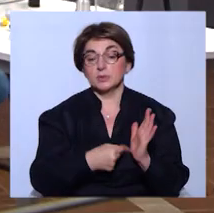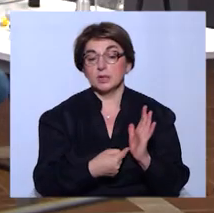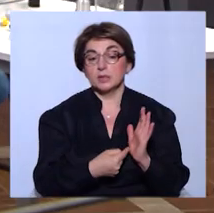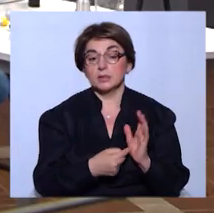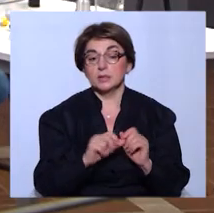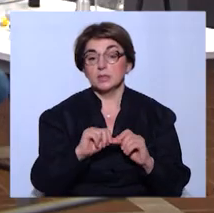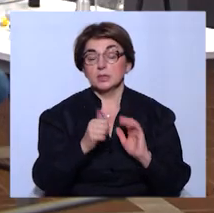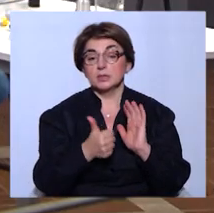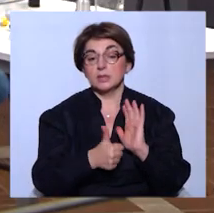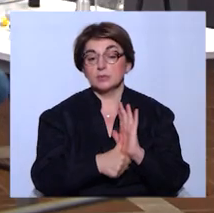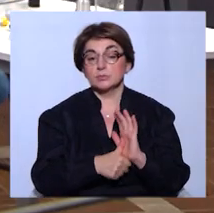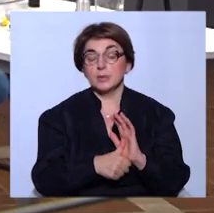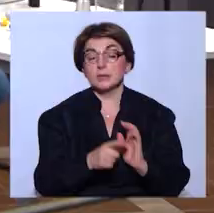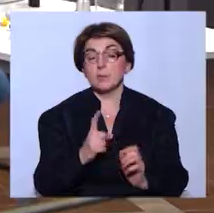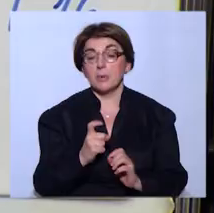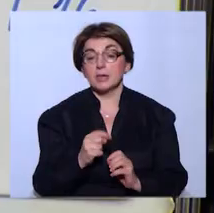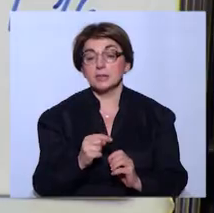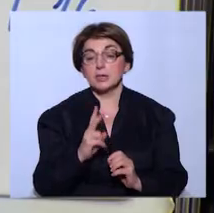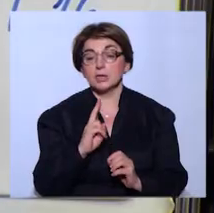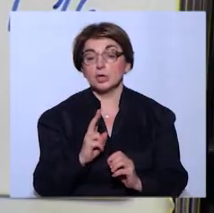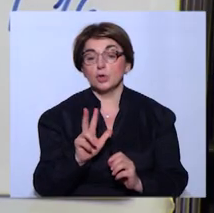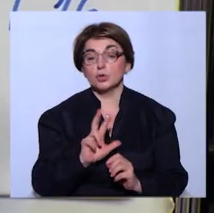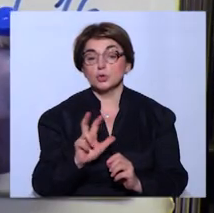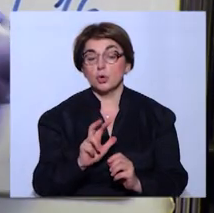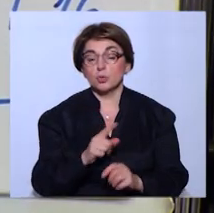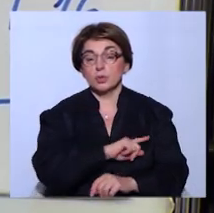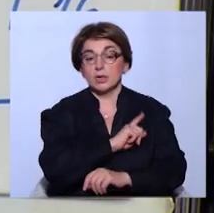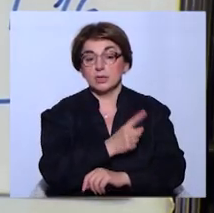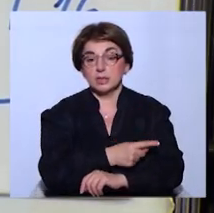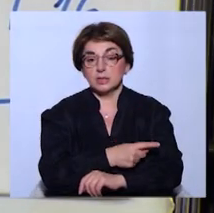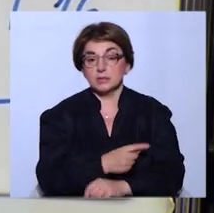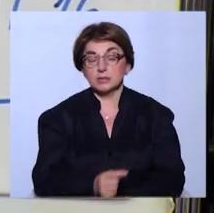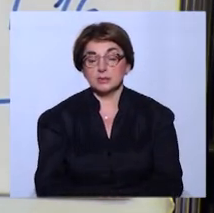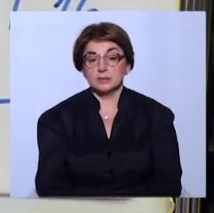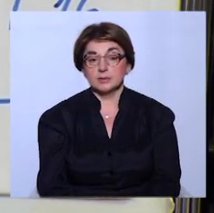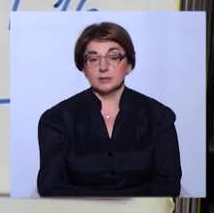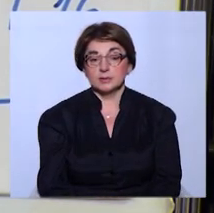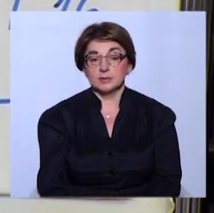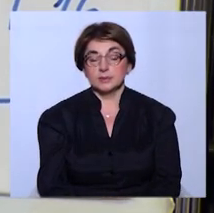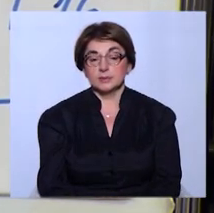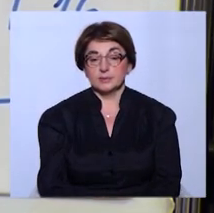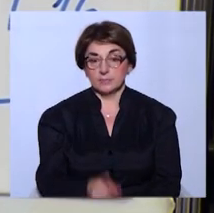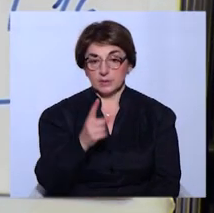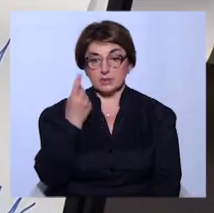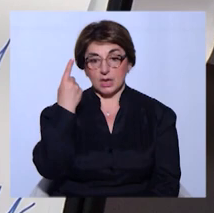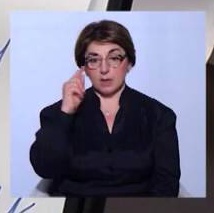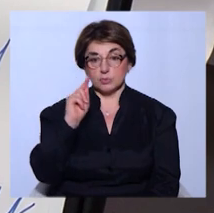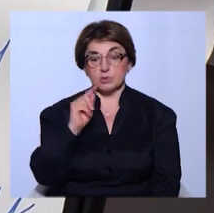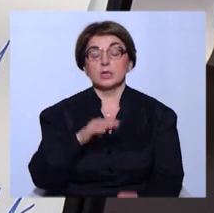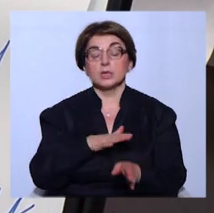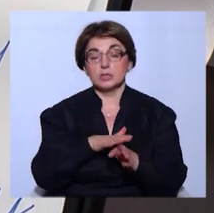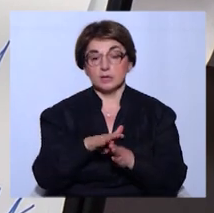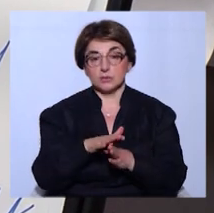34.16 მიასედი კილოჯოული ენერგიის. ეს ამოცანა ამოხსენით და